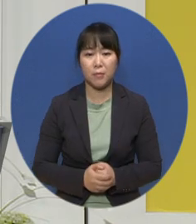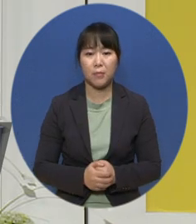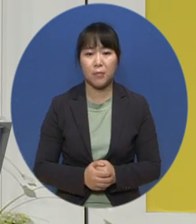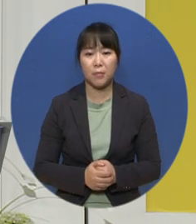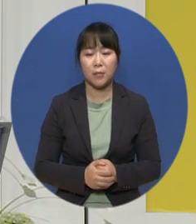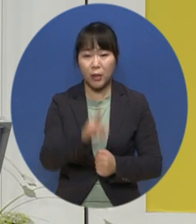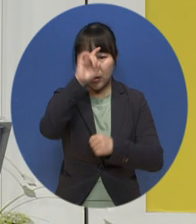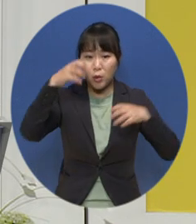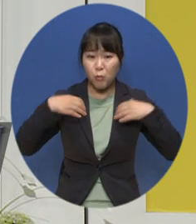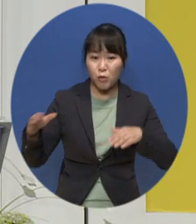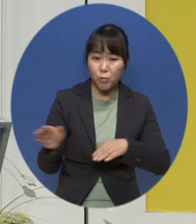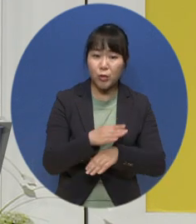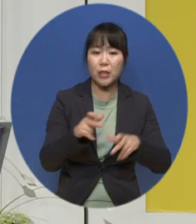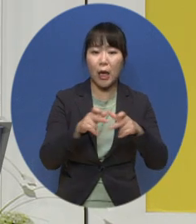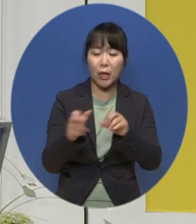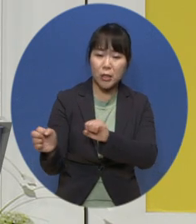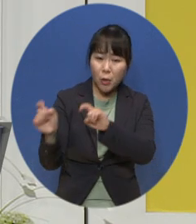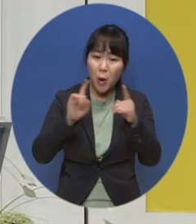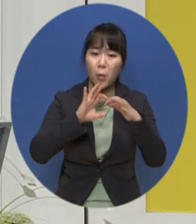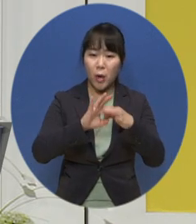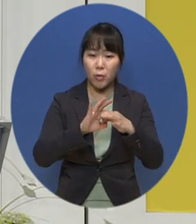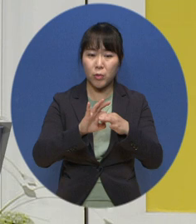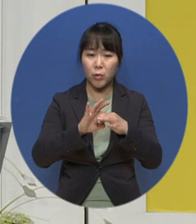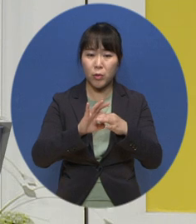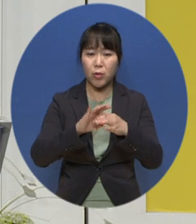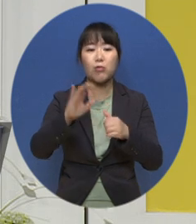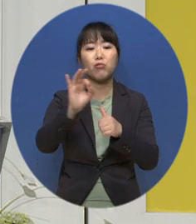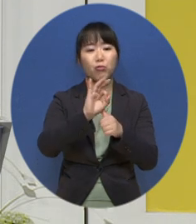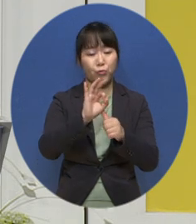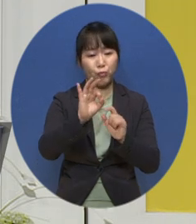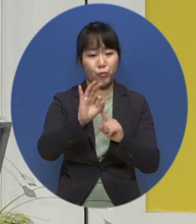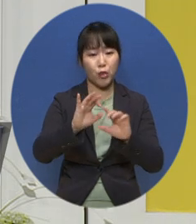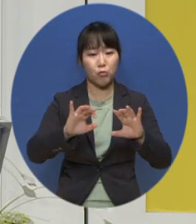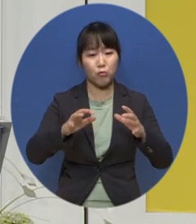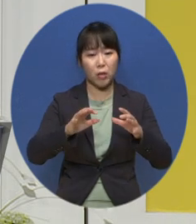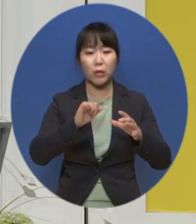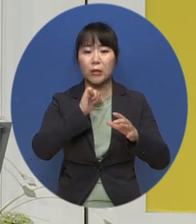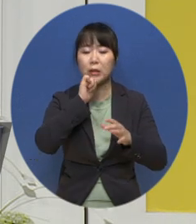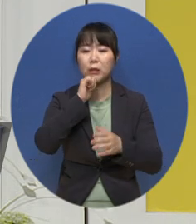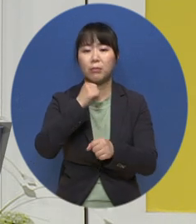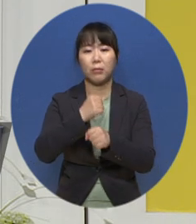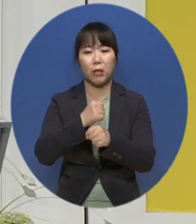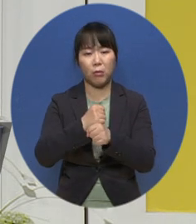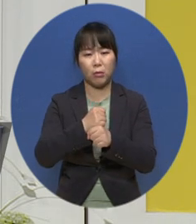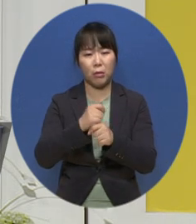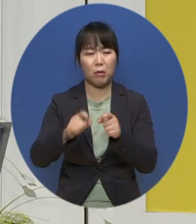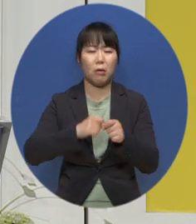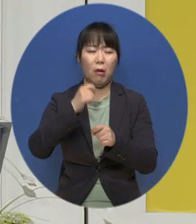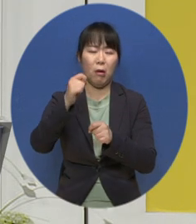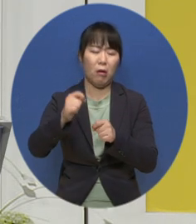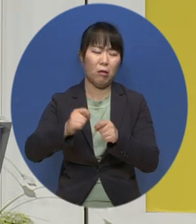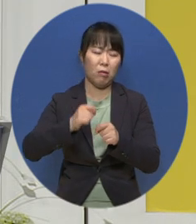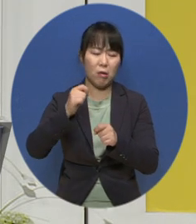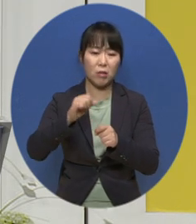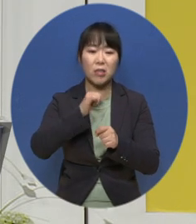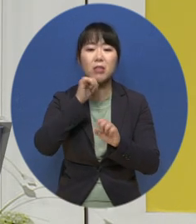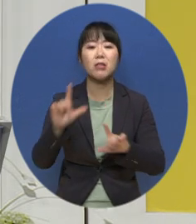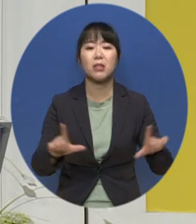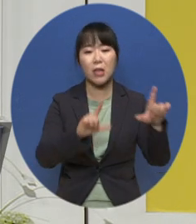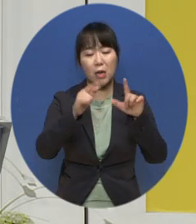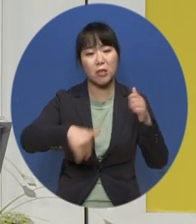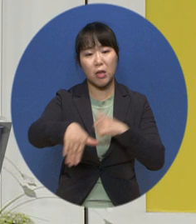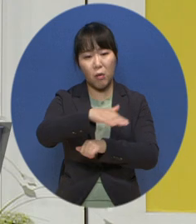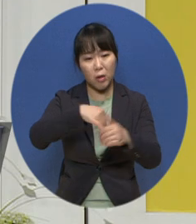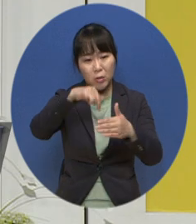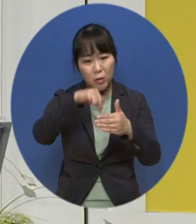정부로부터 장애인들이 재활 도 수비력 하는 국가적 거지 를 만들어 놓고 영원히 그 주로 살아 칸은 이런 상태